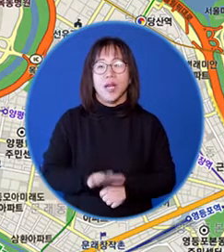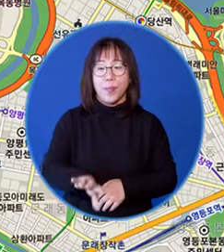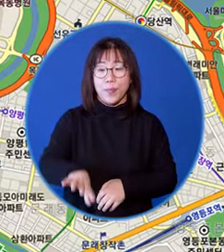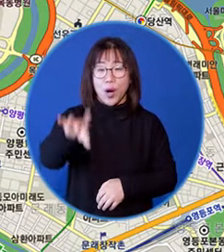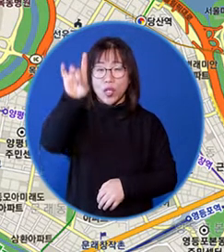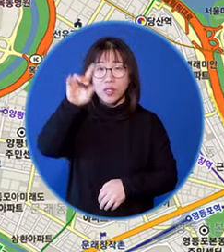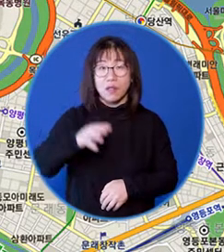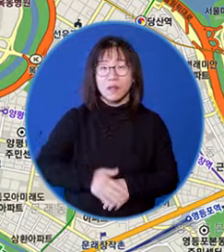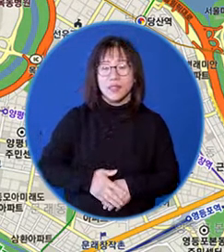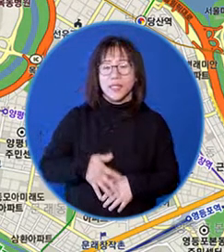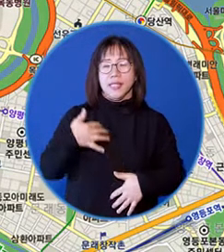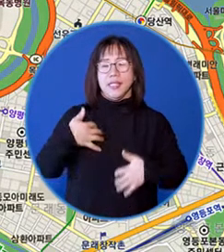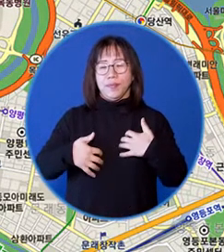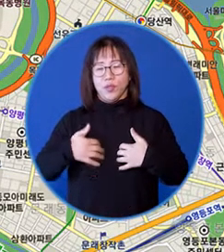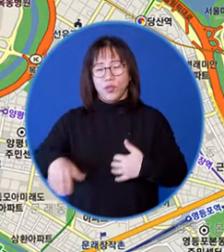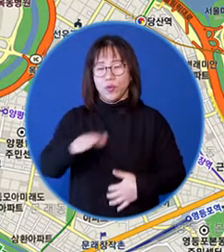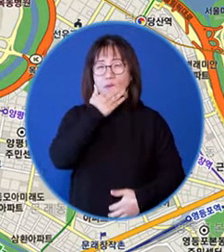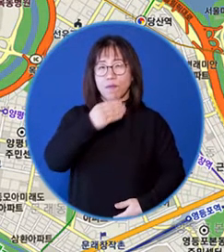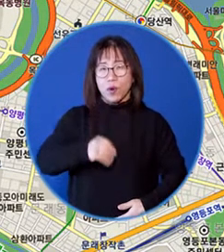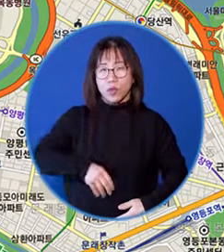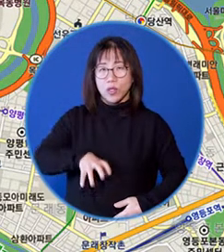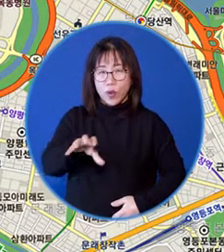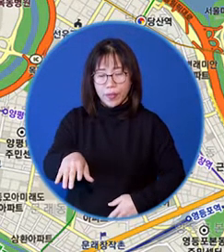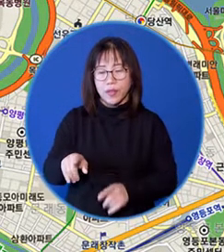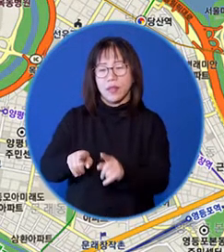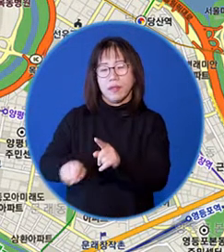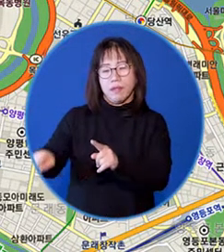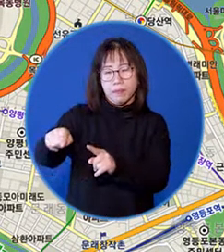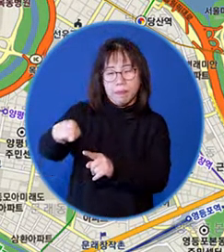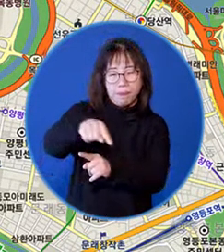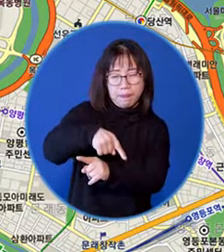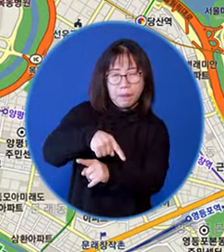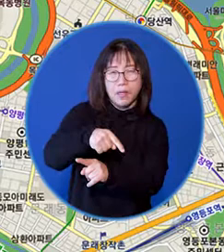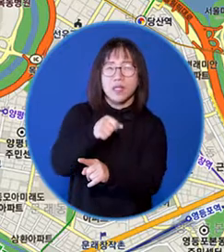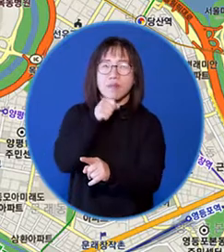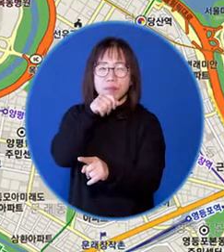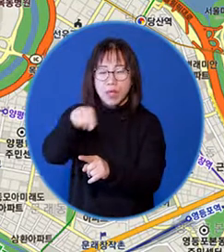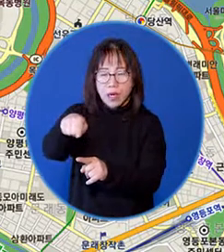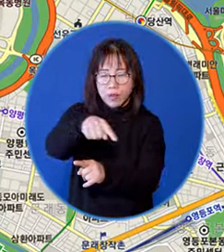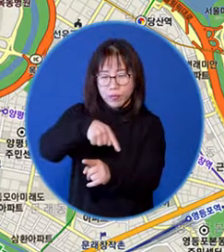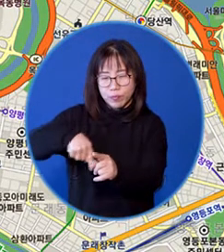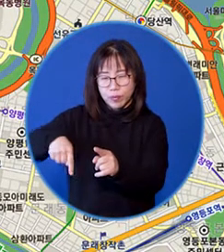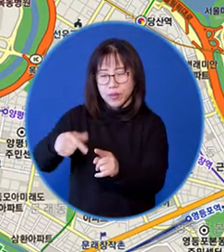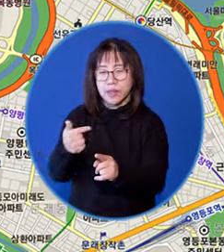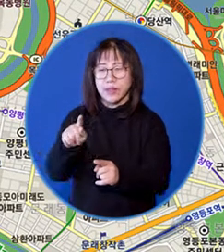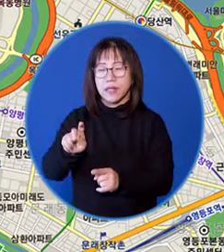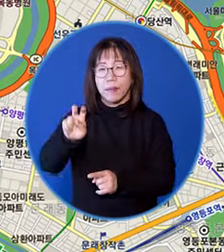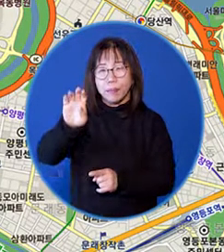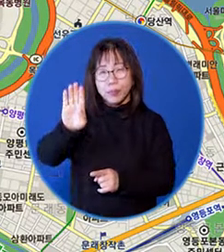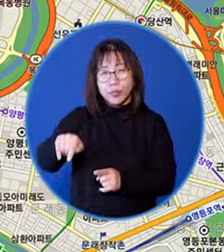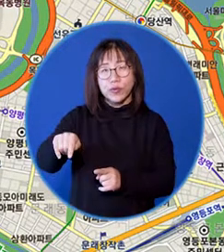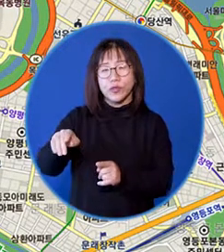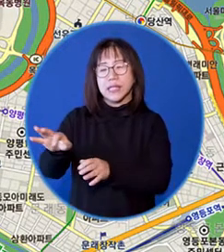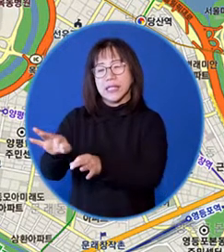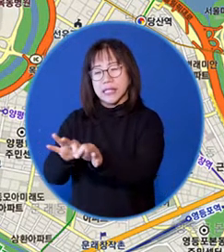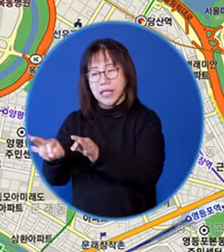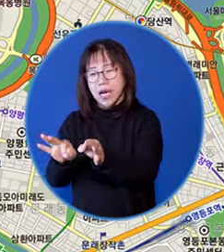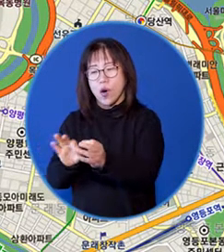기쁜누리복지관, 등촌가양복지관, 염창역, 강서보건소, 강서구의회,